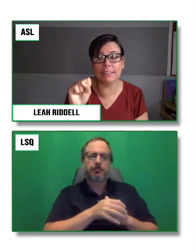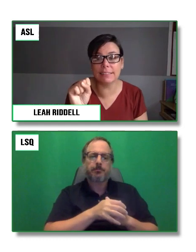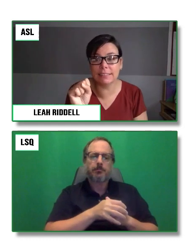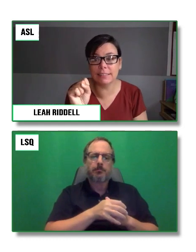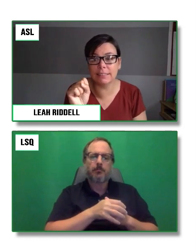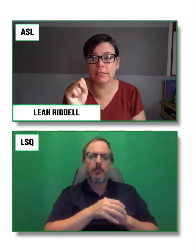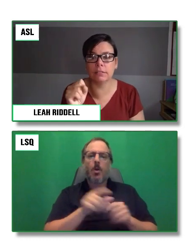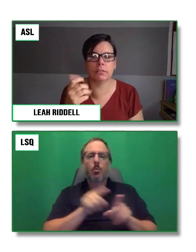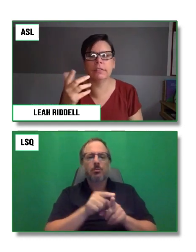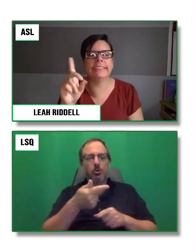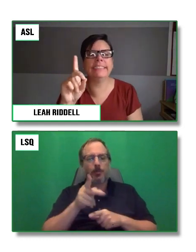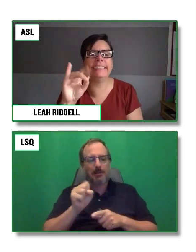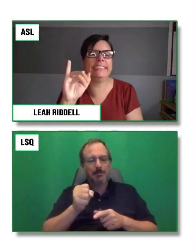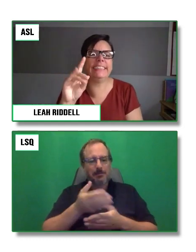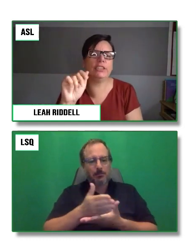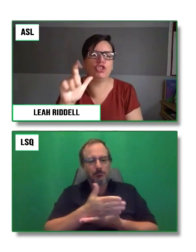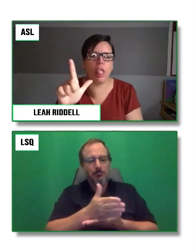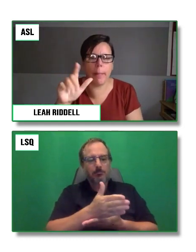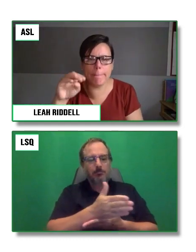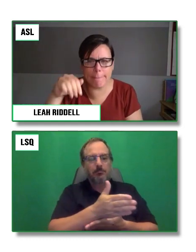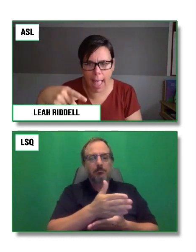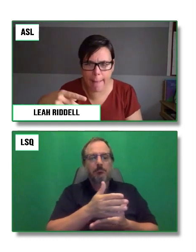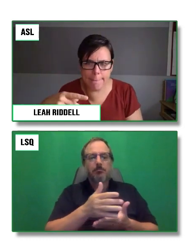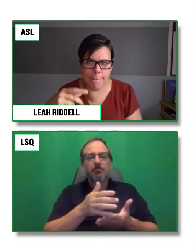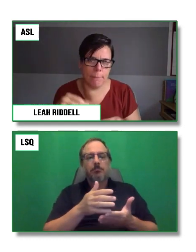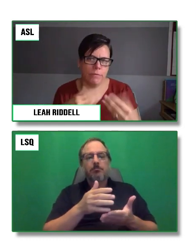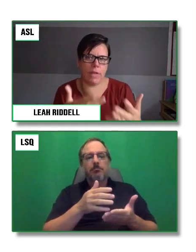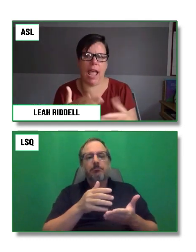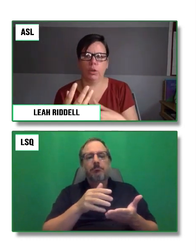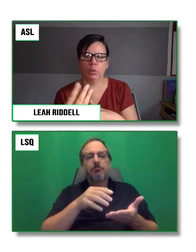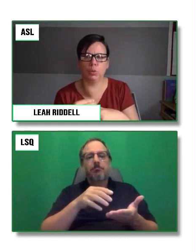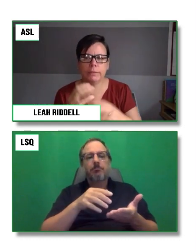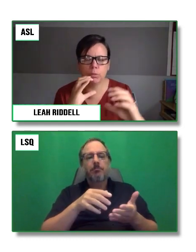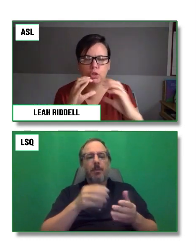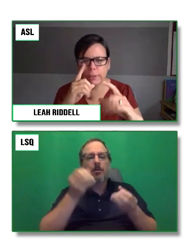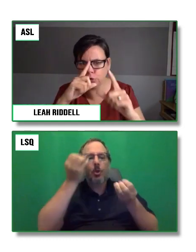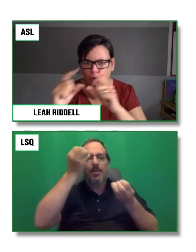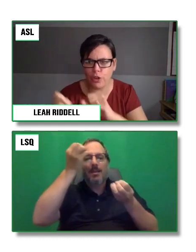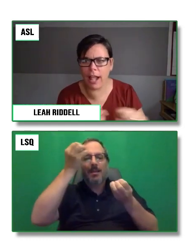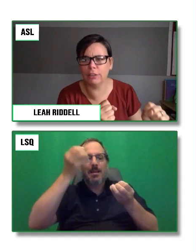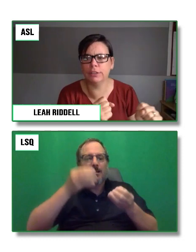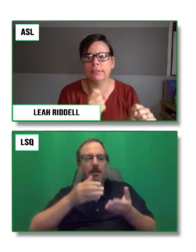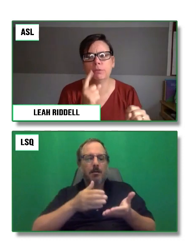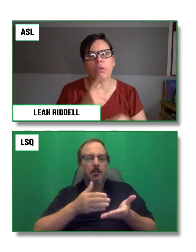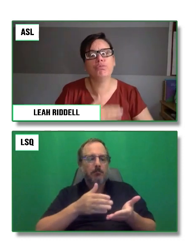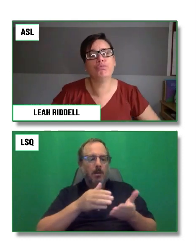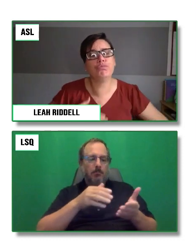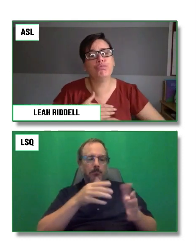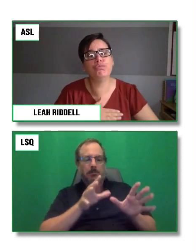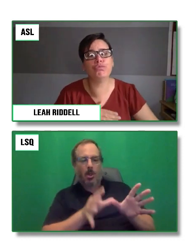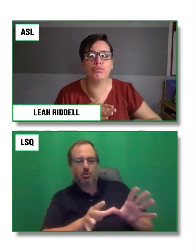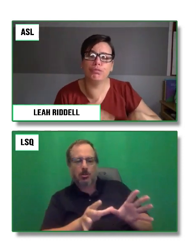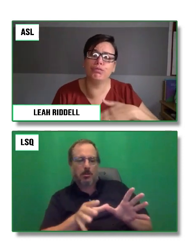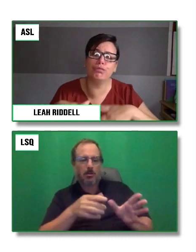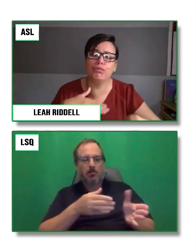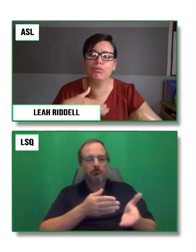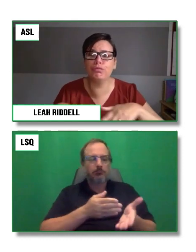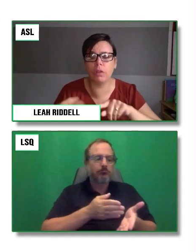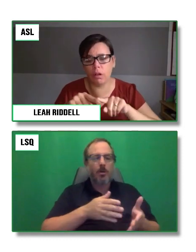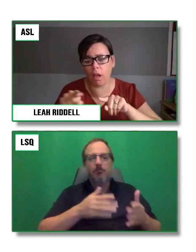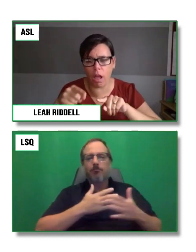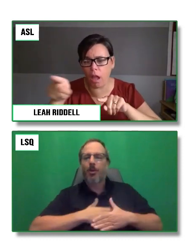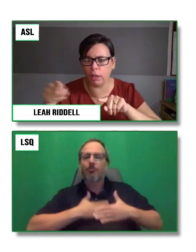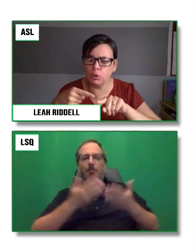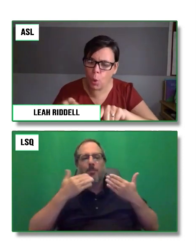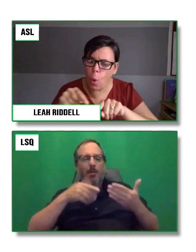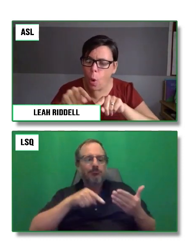les gens choisissent la langue de leur préférence et peuvent visionner l'information. Les GPS peuvent même donc faire appel